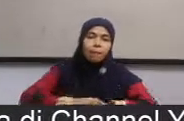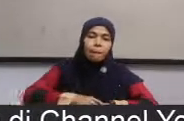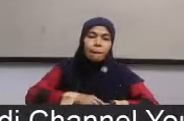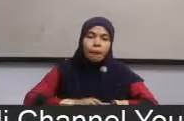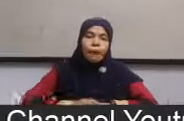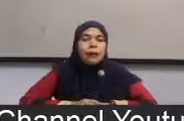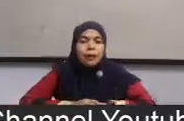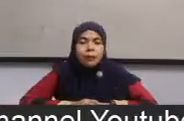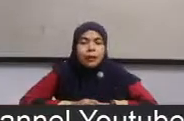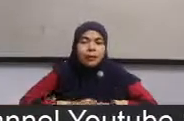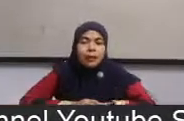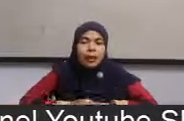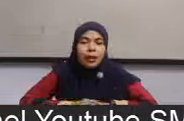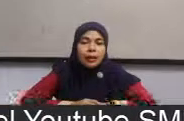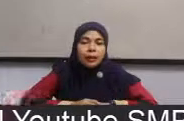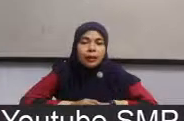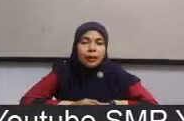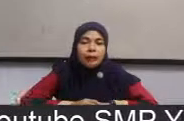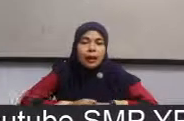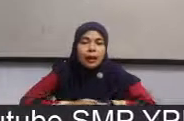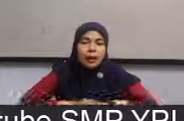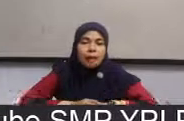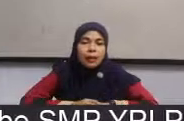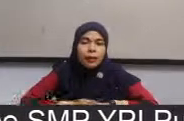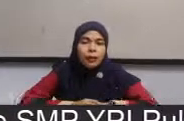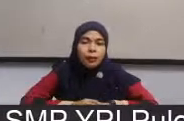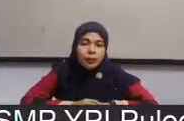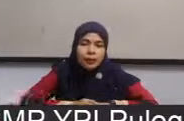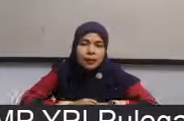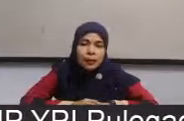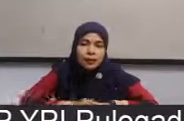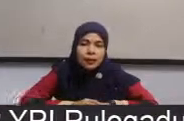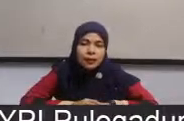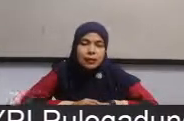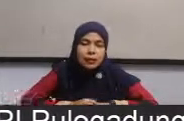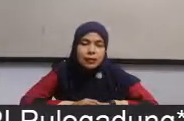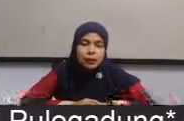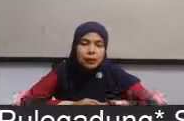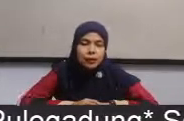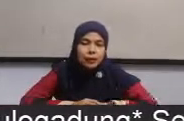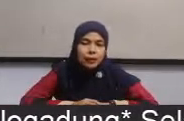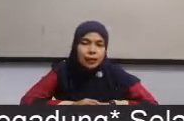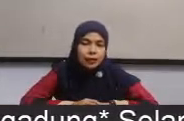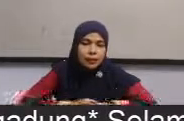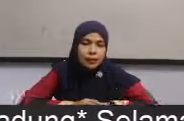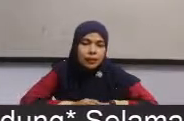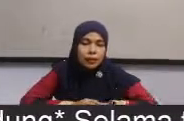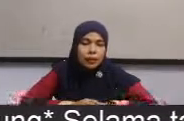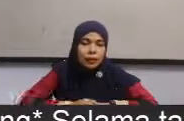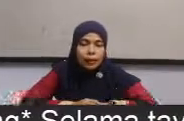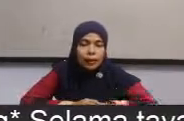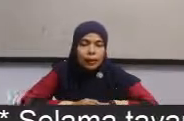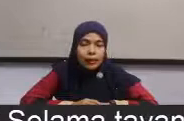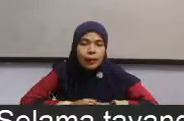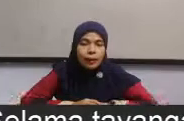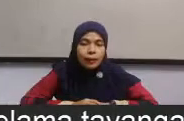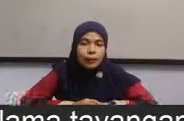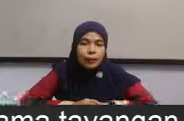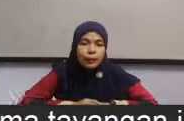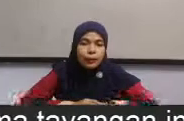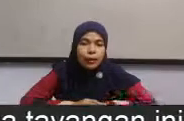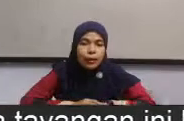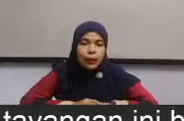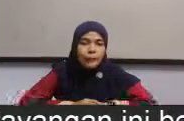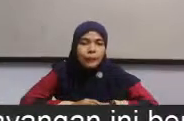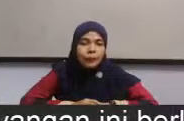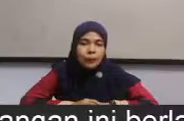Hai yang berikutnya adalah upaya menghadapi globalisasi di bidang transportasi kalau tadi budaya yang